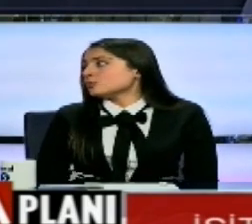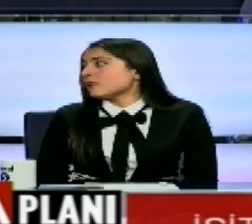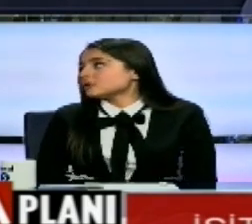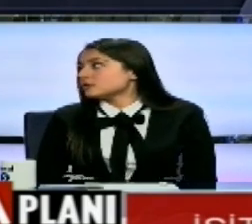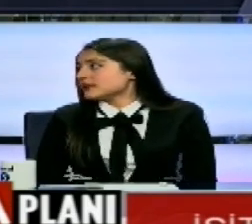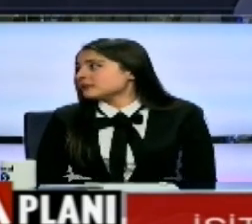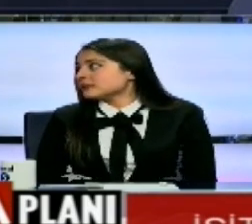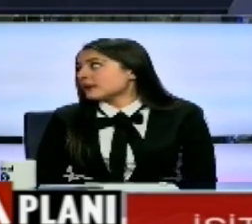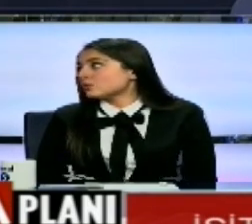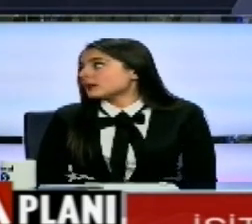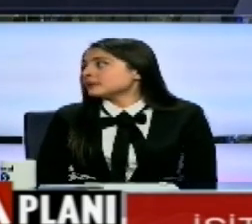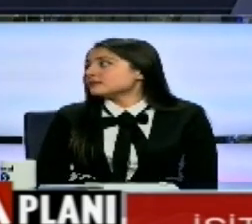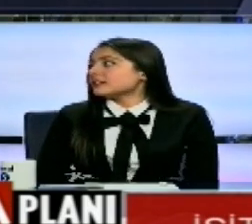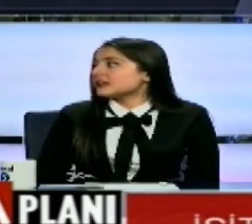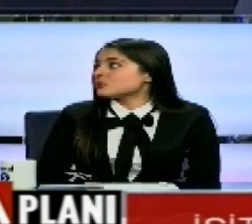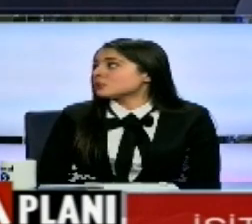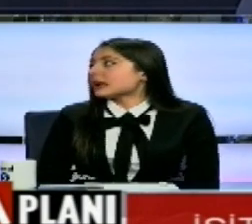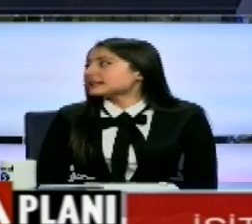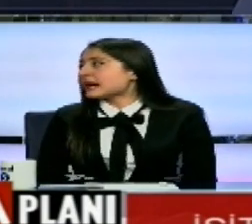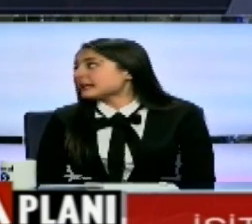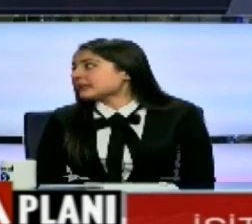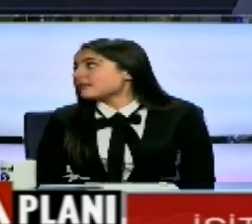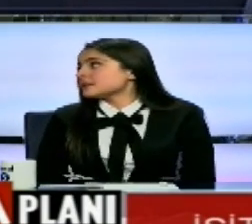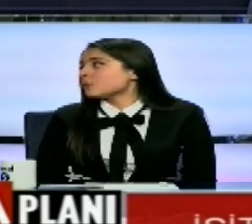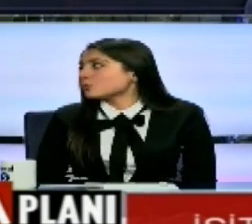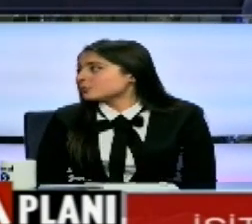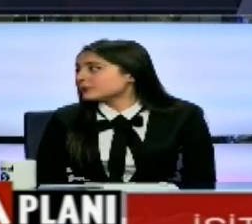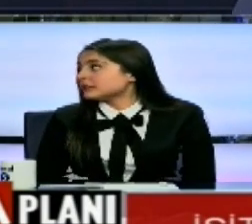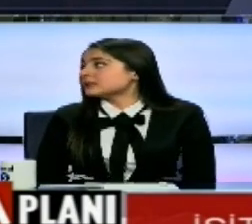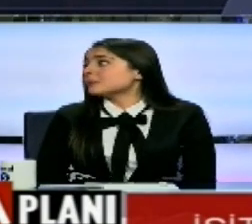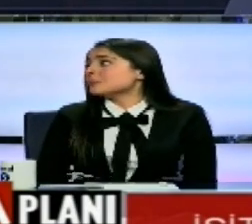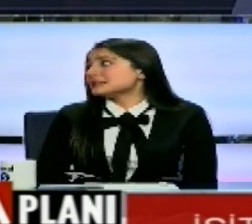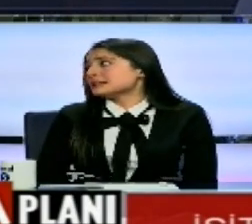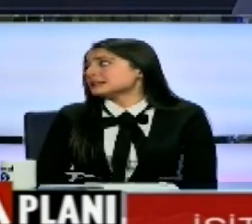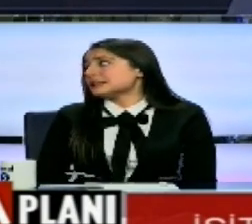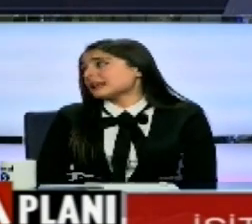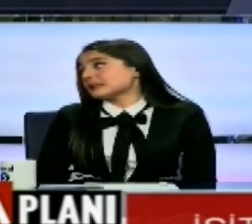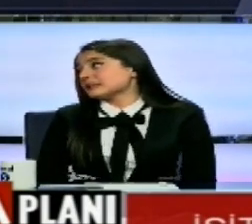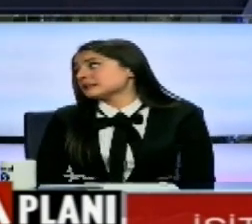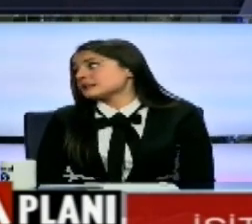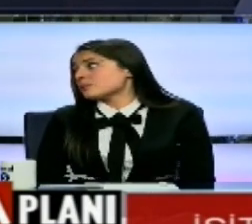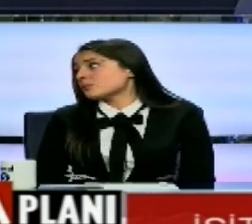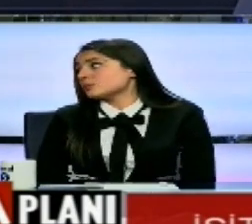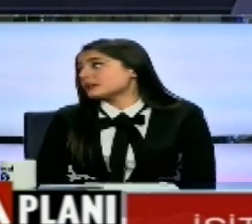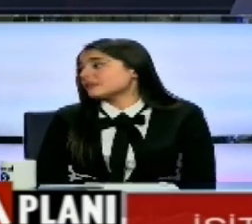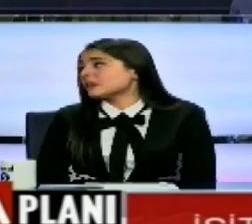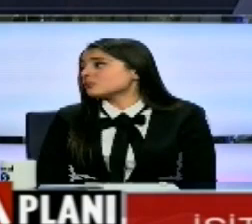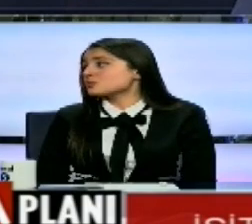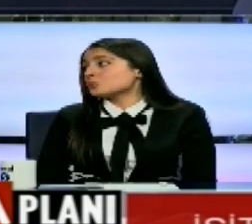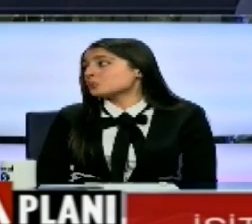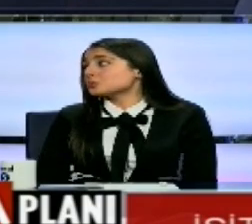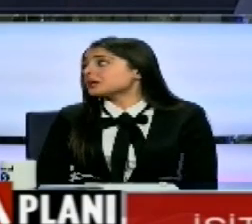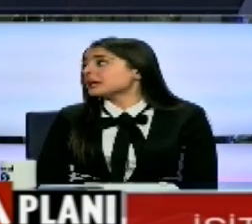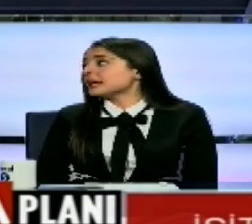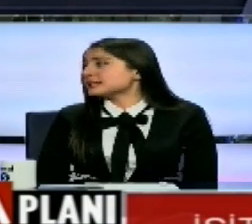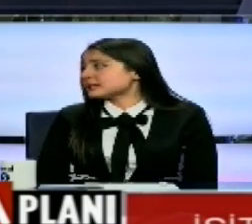büyük faktörlerinden olan federasyonlar, dernekler ve spor kulüpleri. Tabii bizlerin, derneklerin, spor kulüplerin, federasyonun çok